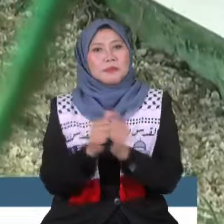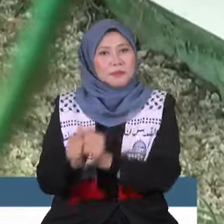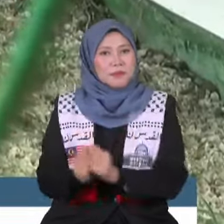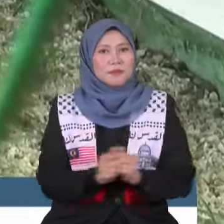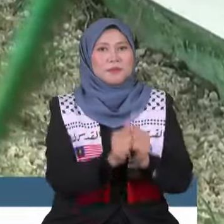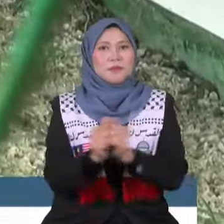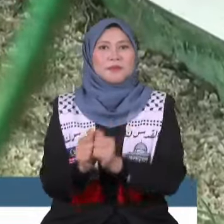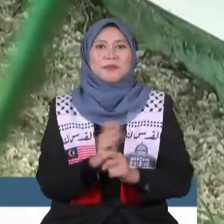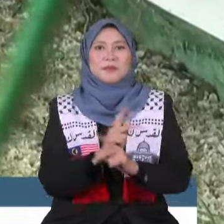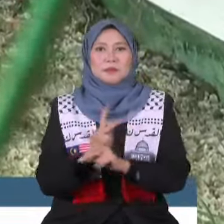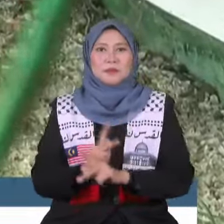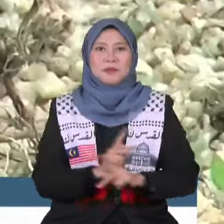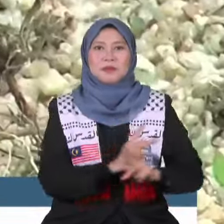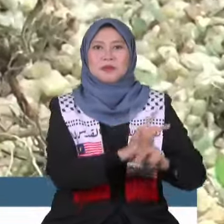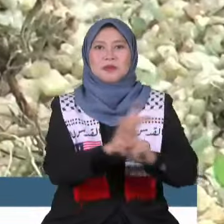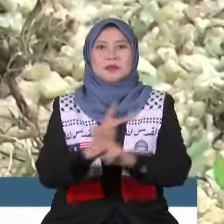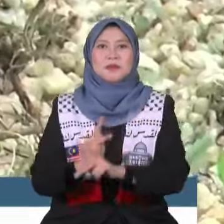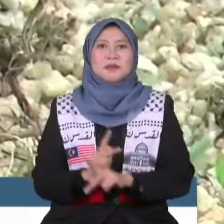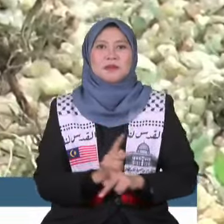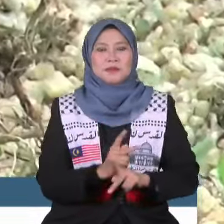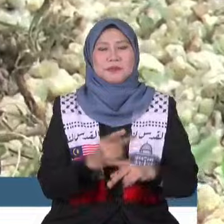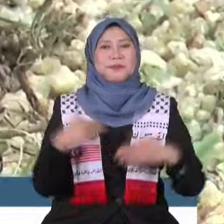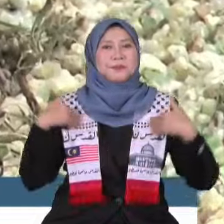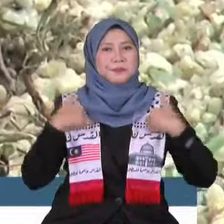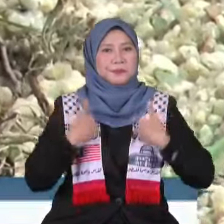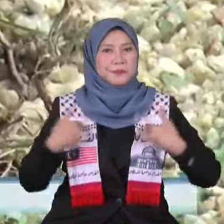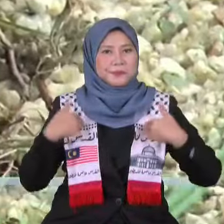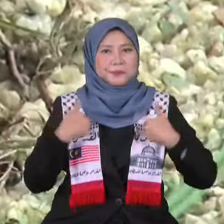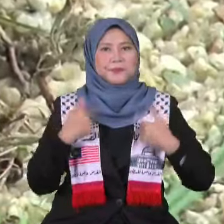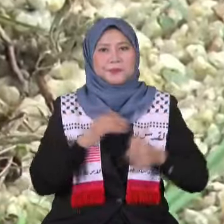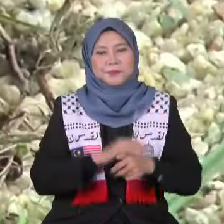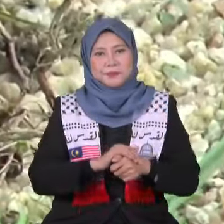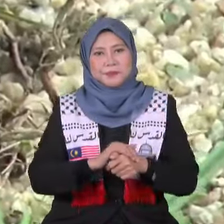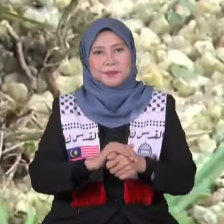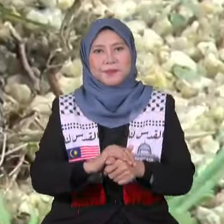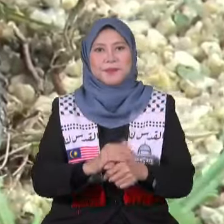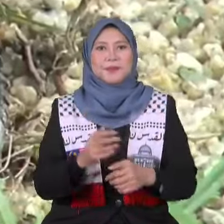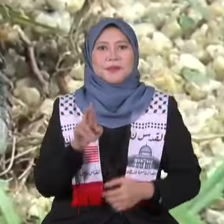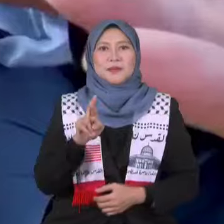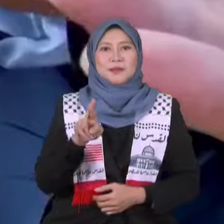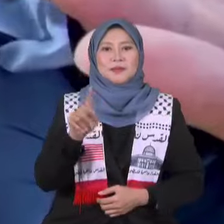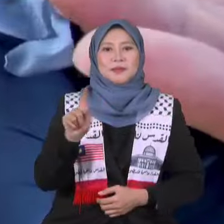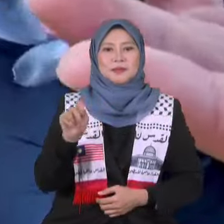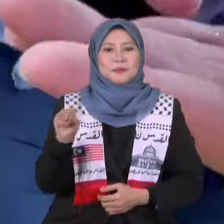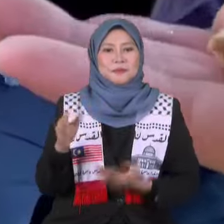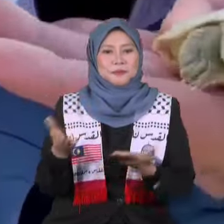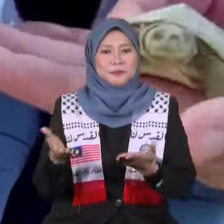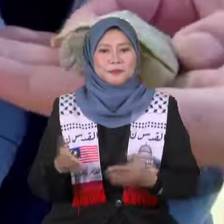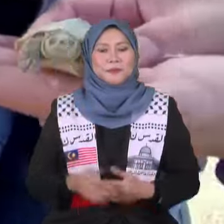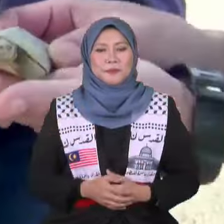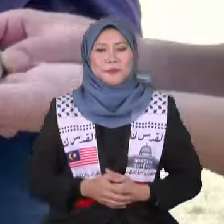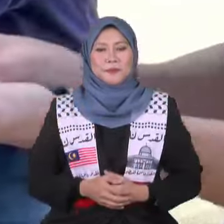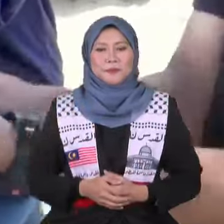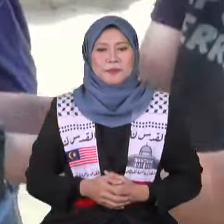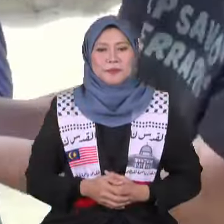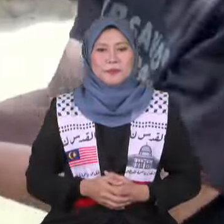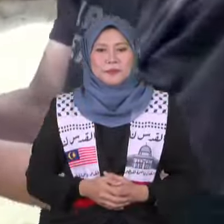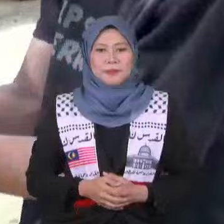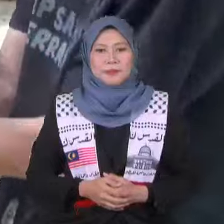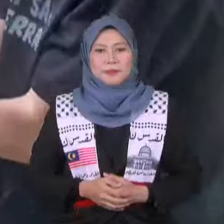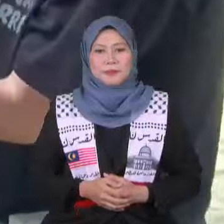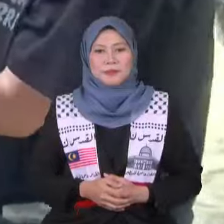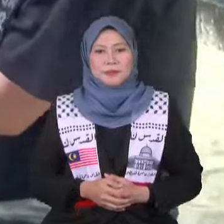kita menjaga dan memelihara hidupan ini. Siti Jamilah Hanim Jamil, RTM. Happy World.